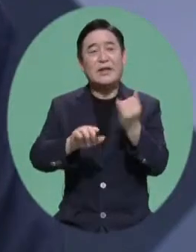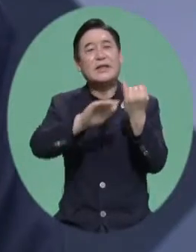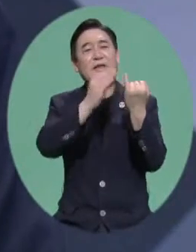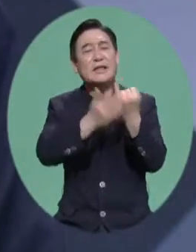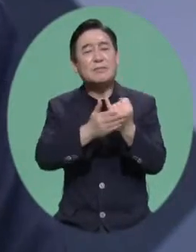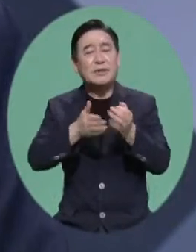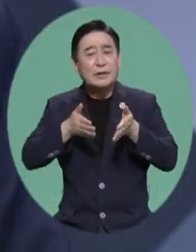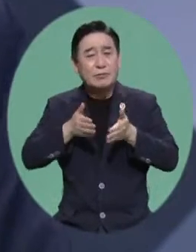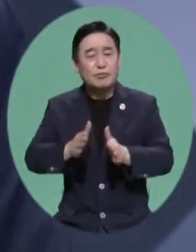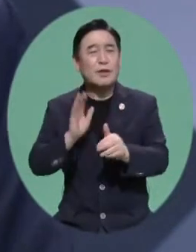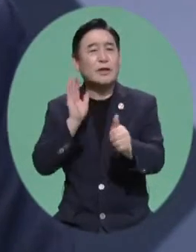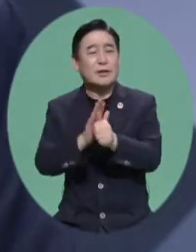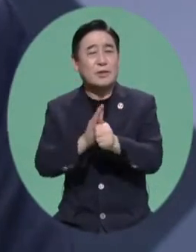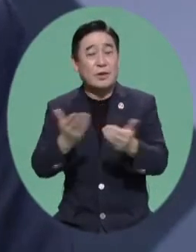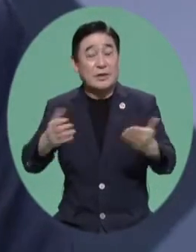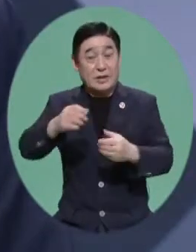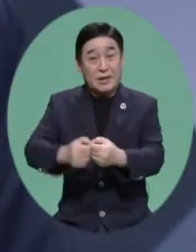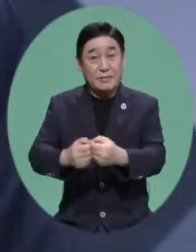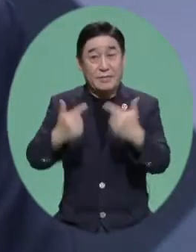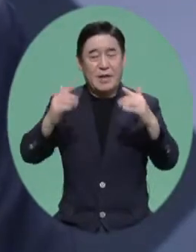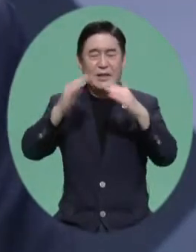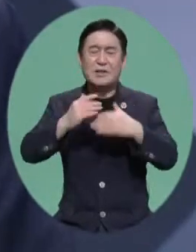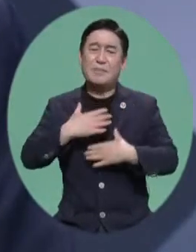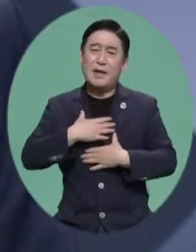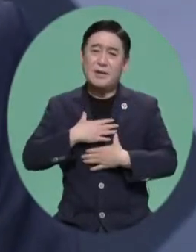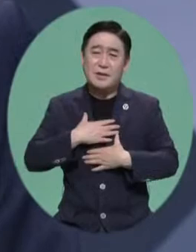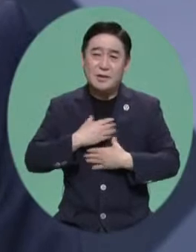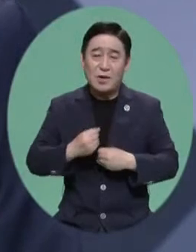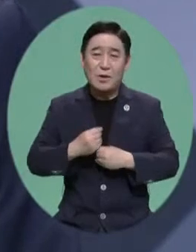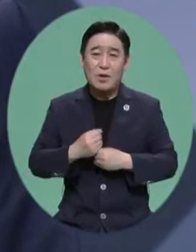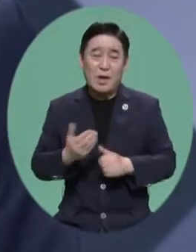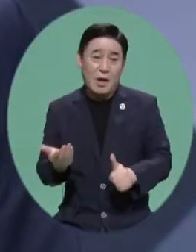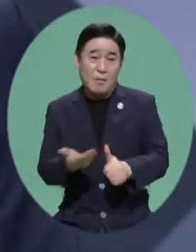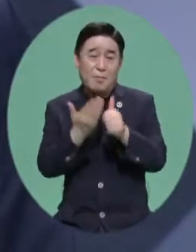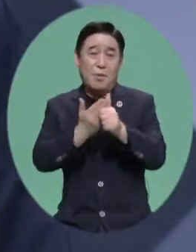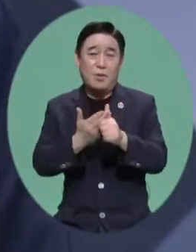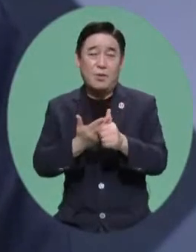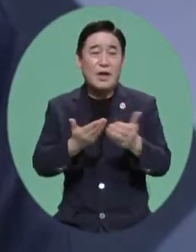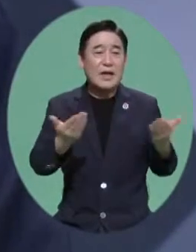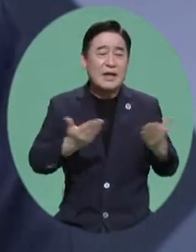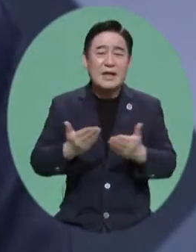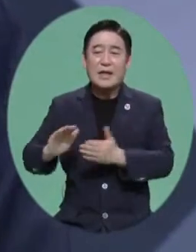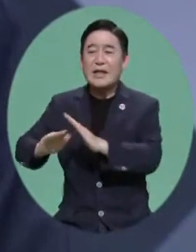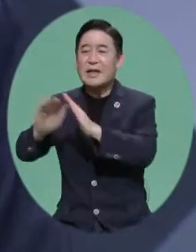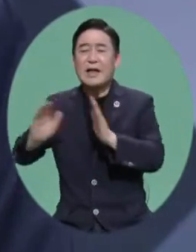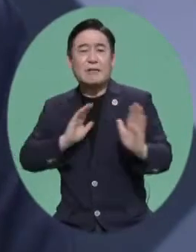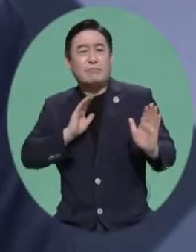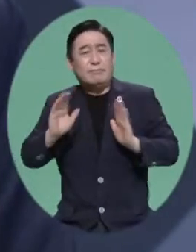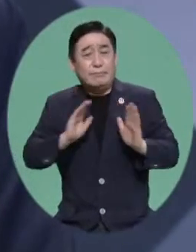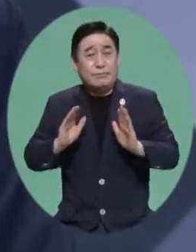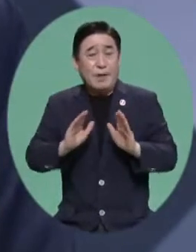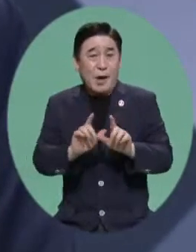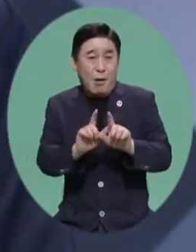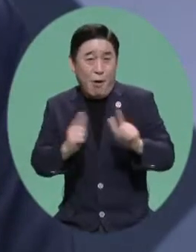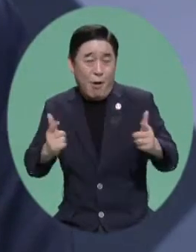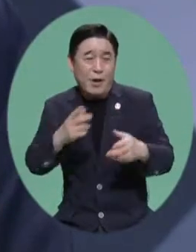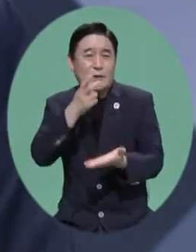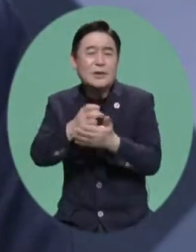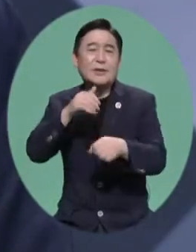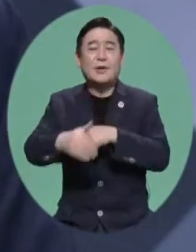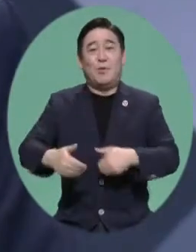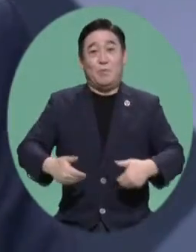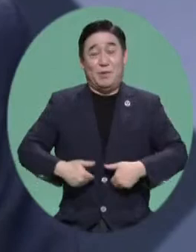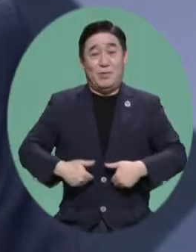출산 지원 일자리 확대 주거안정 또 보육 일 가정 양립 이런 모든 제도들 도 필요합니다